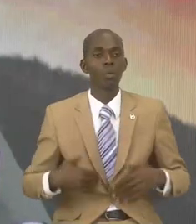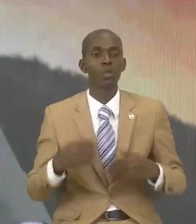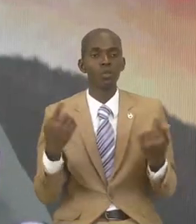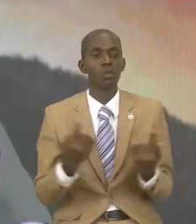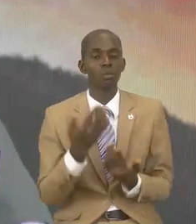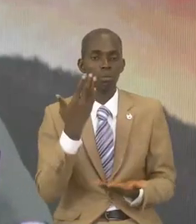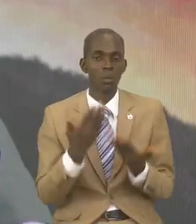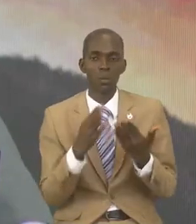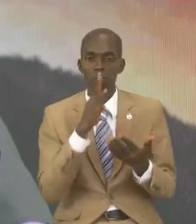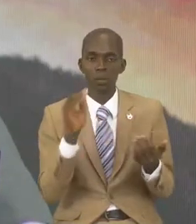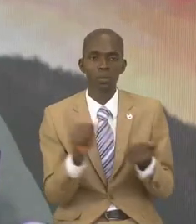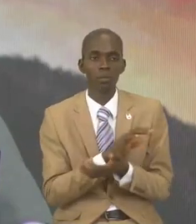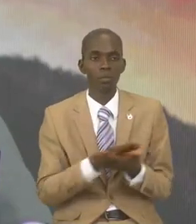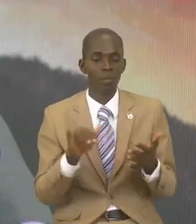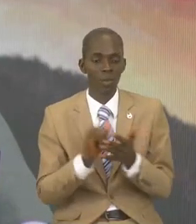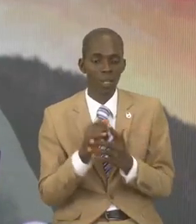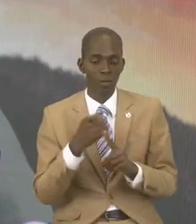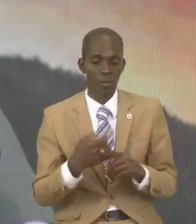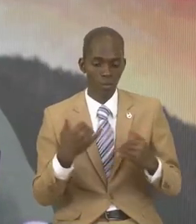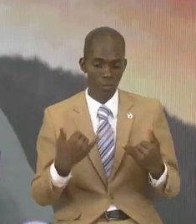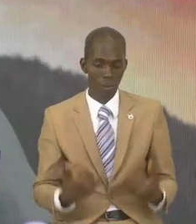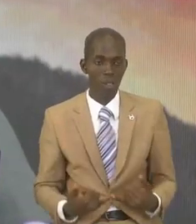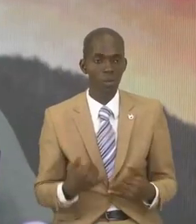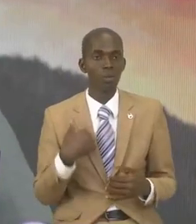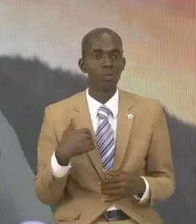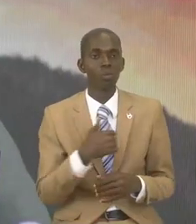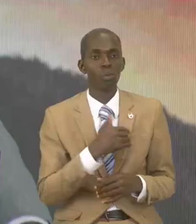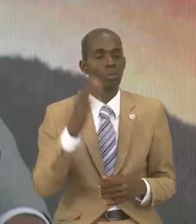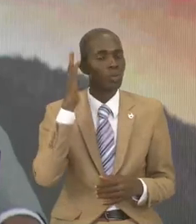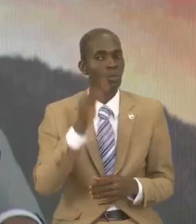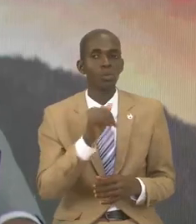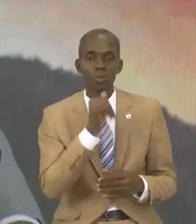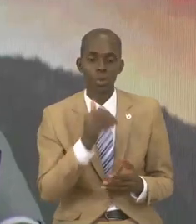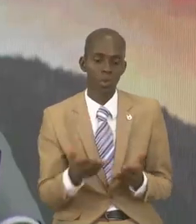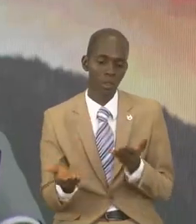que nous ne soyons plus esclaves du péché.